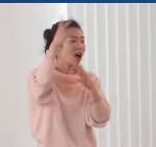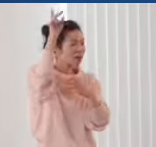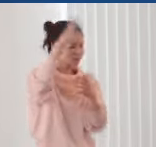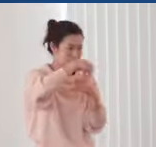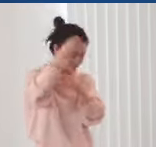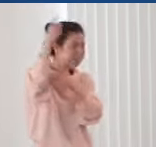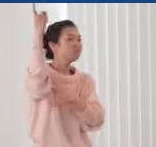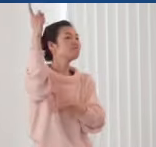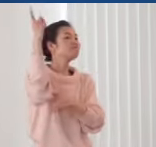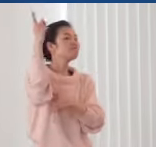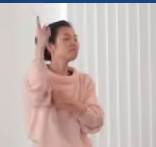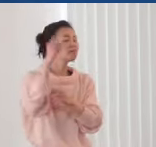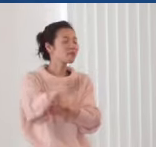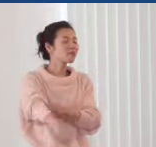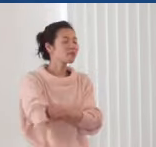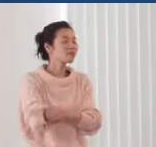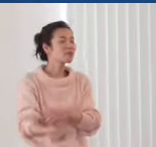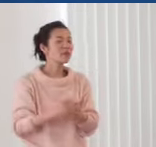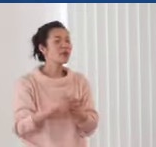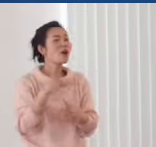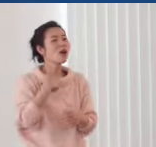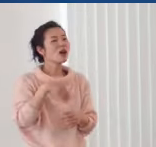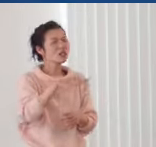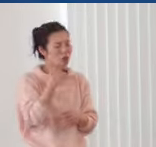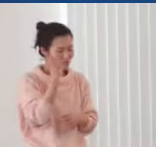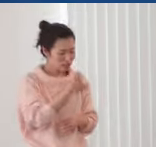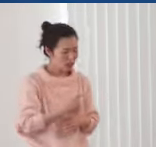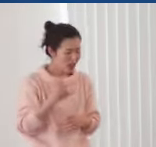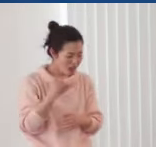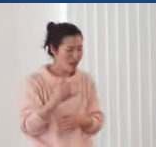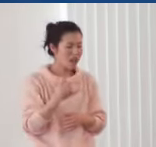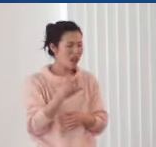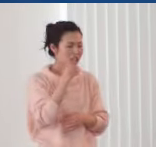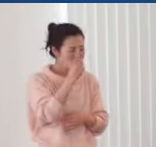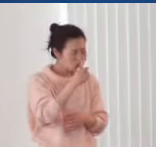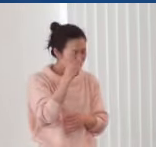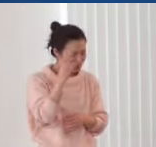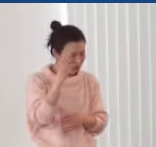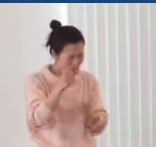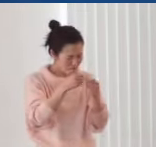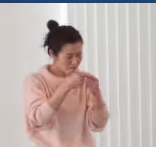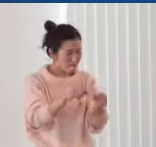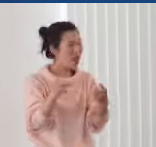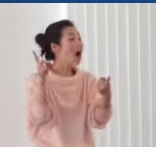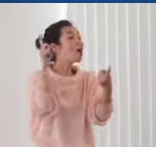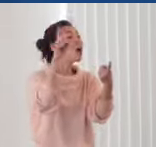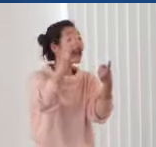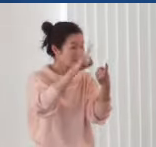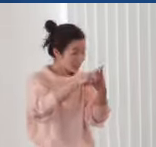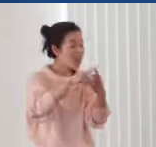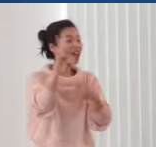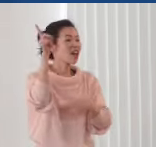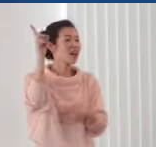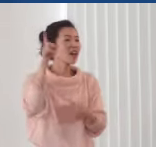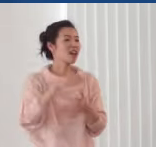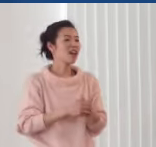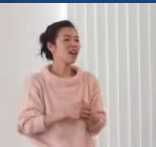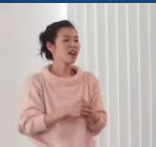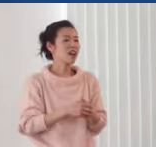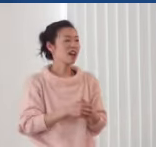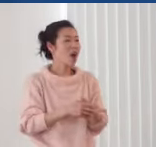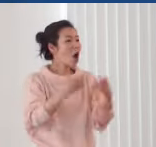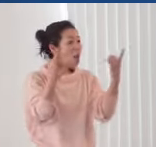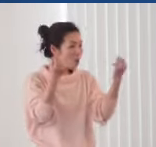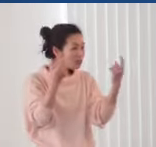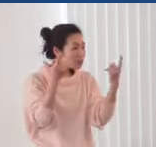んし、私たちの人生の一つ一つを神様は美しい絶妙のタイミングで与えてくださるのであれば、この世界